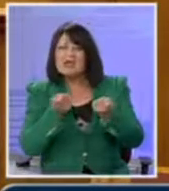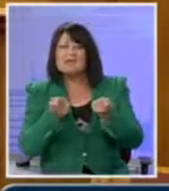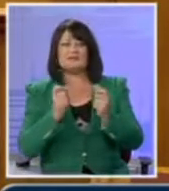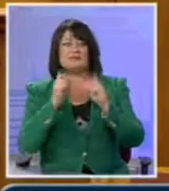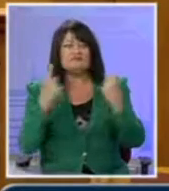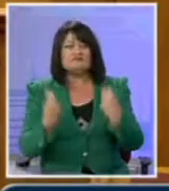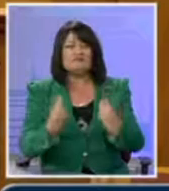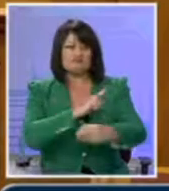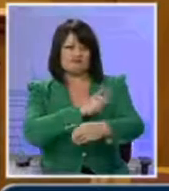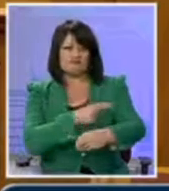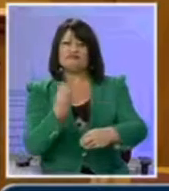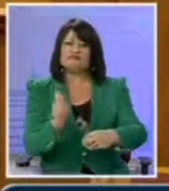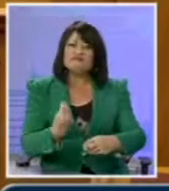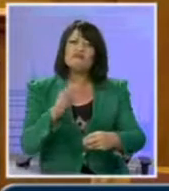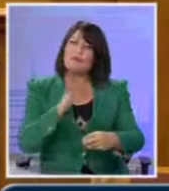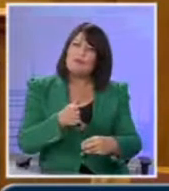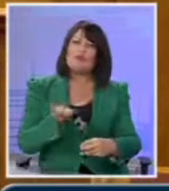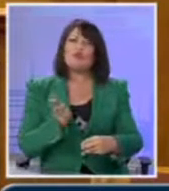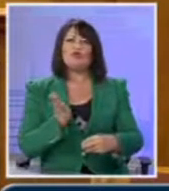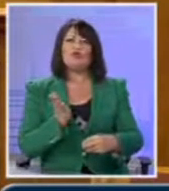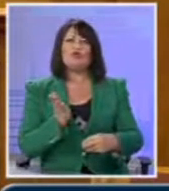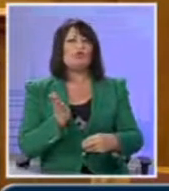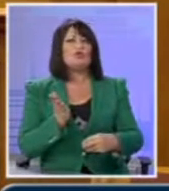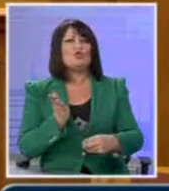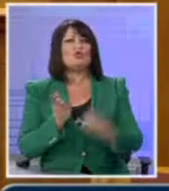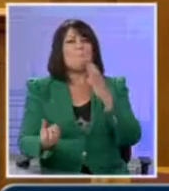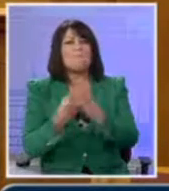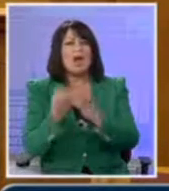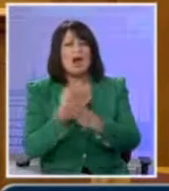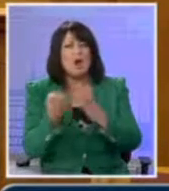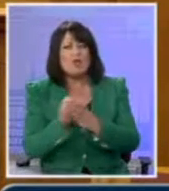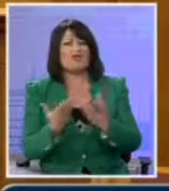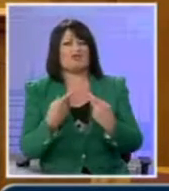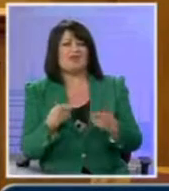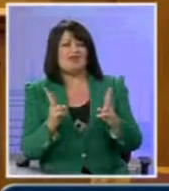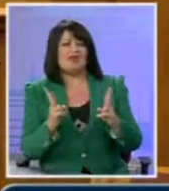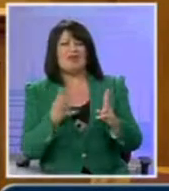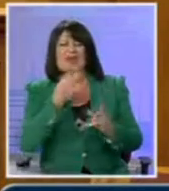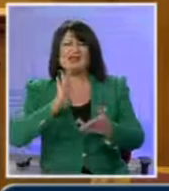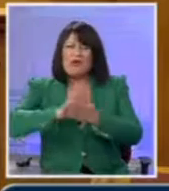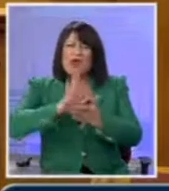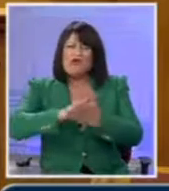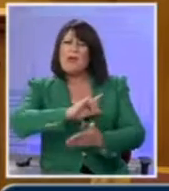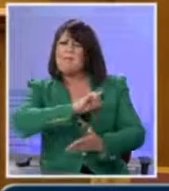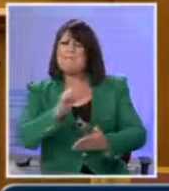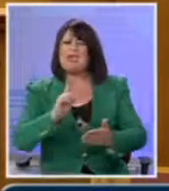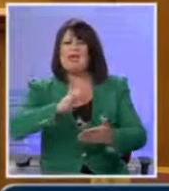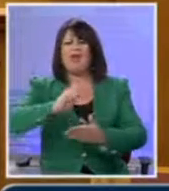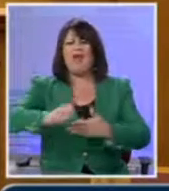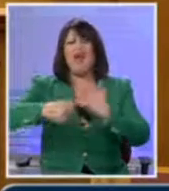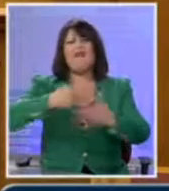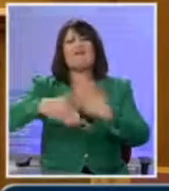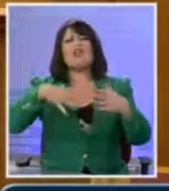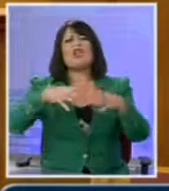αντανακλαστικά ικανά που θα απελευθερώνουν τις φλέβες της παραγωγής από τις θρομβώσεις της γραφειοκρατίας και